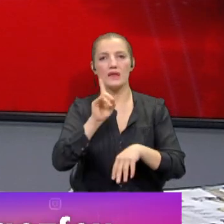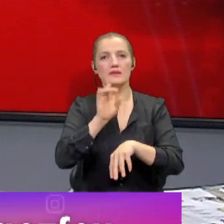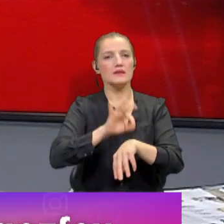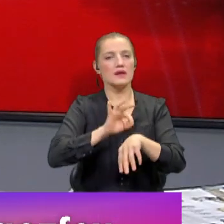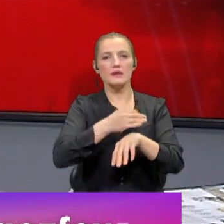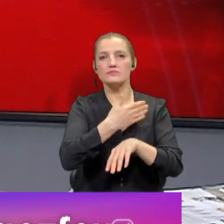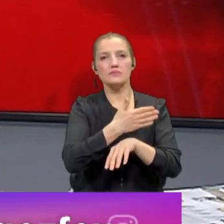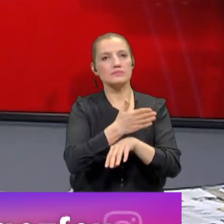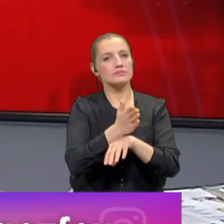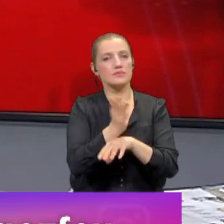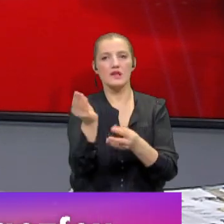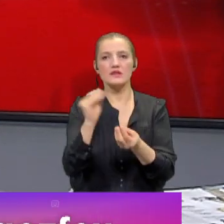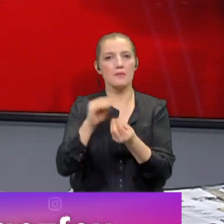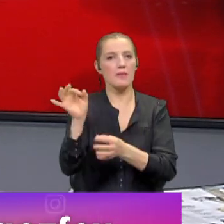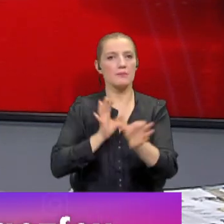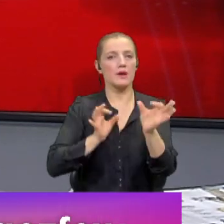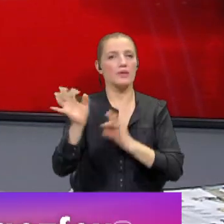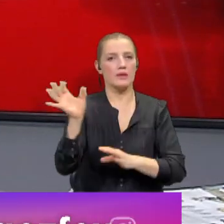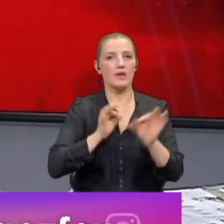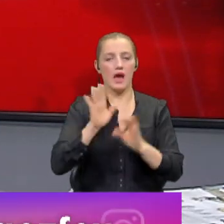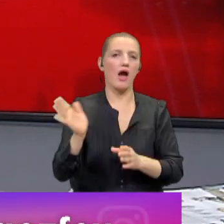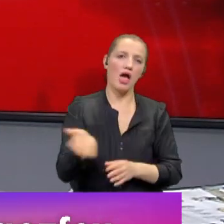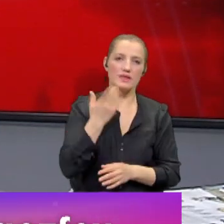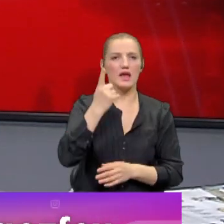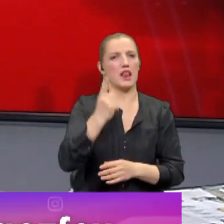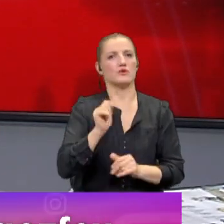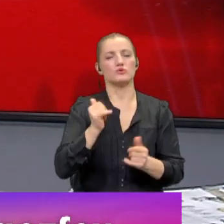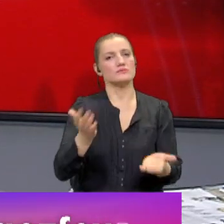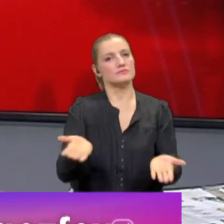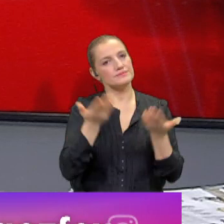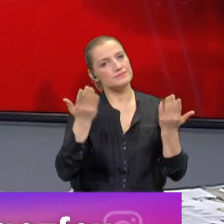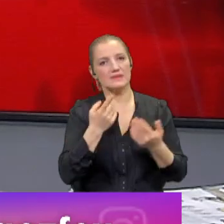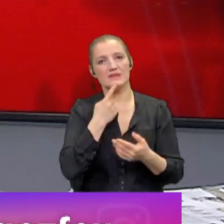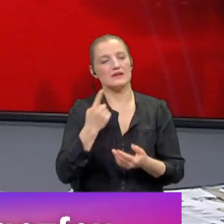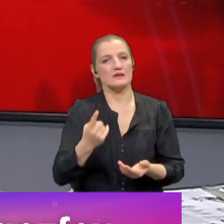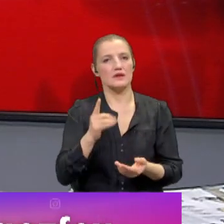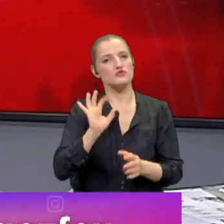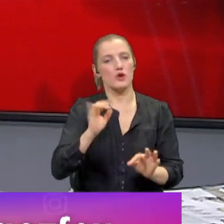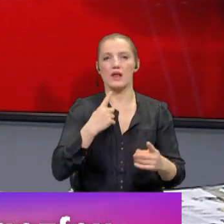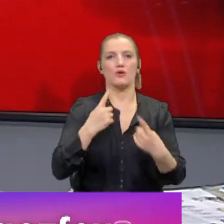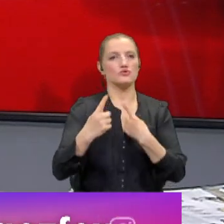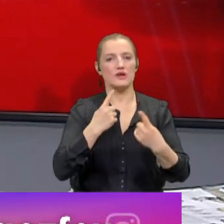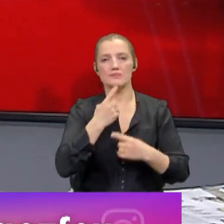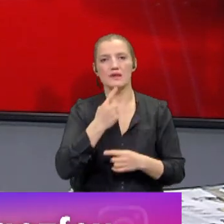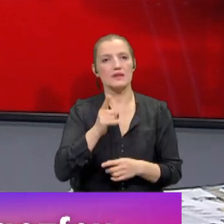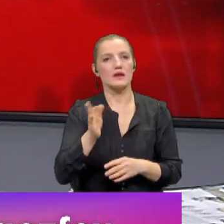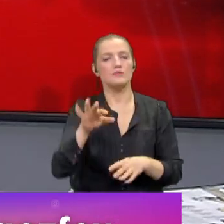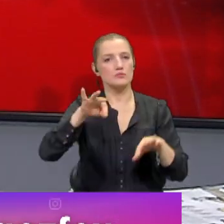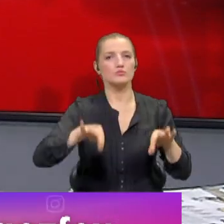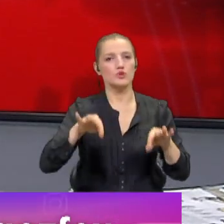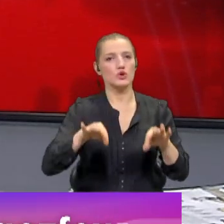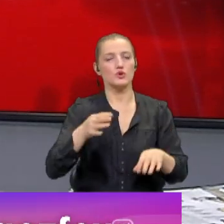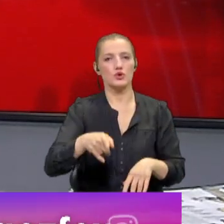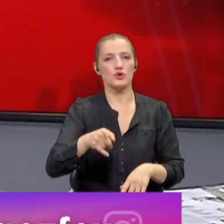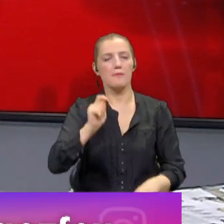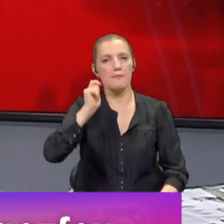dakikalar ilerledi zamlar geldi hadi dedik ilk gün ilk gün şöyle bir konuşalım ama artık bugün